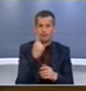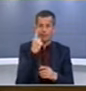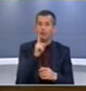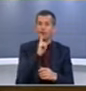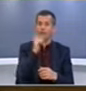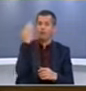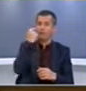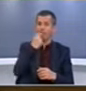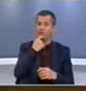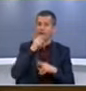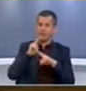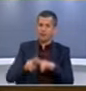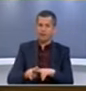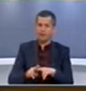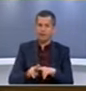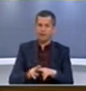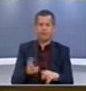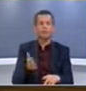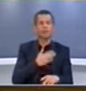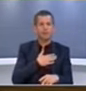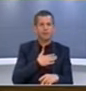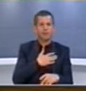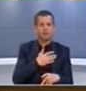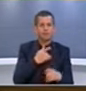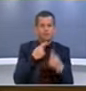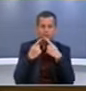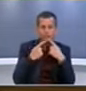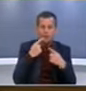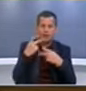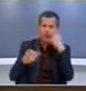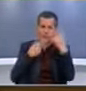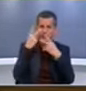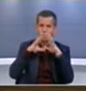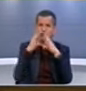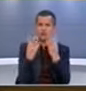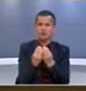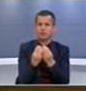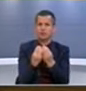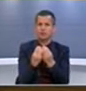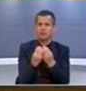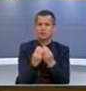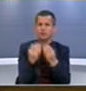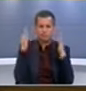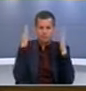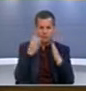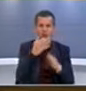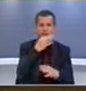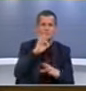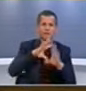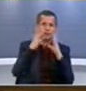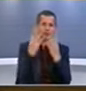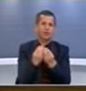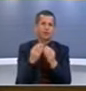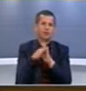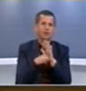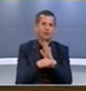e kalu Nash do nr n proces verim plot